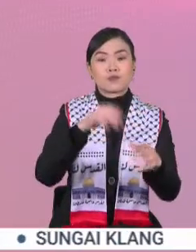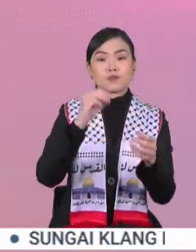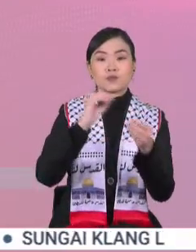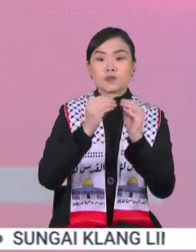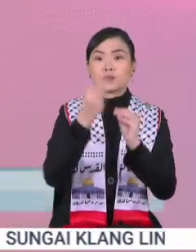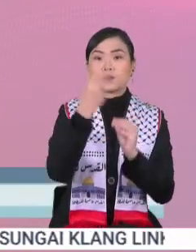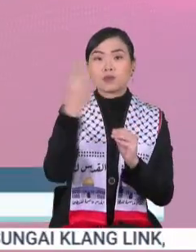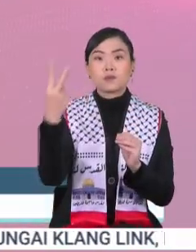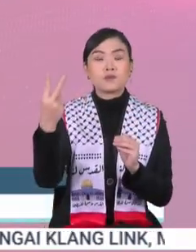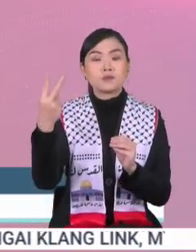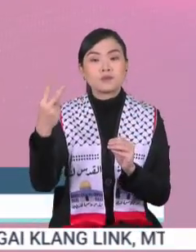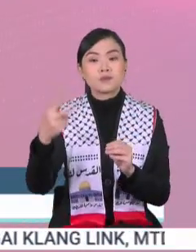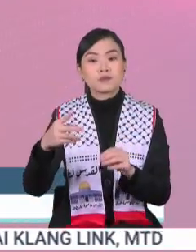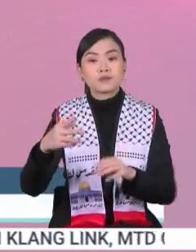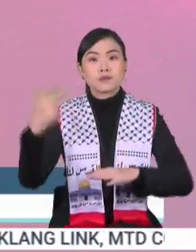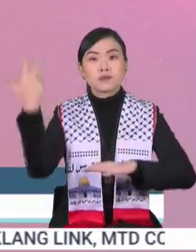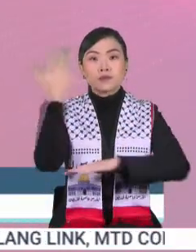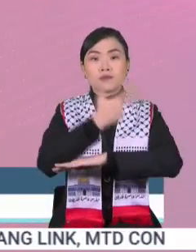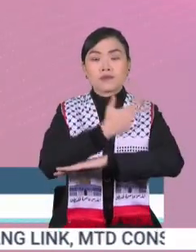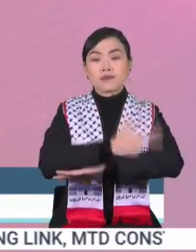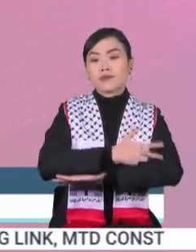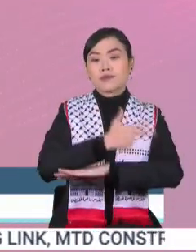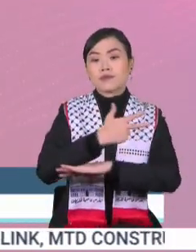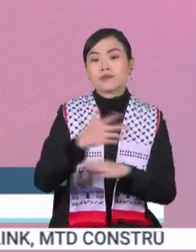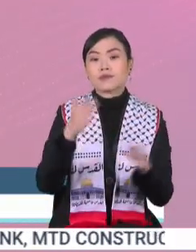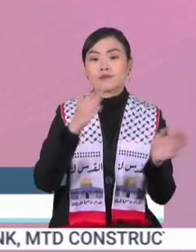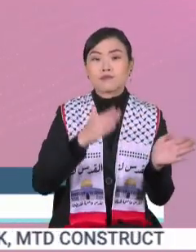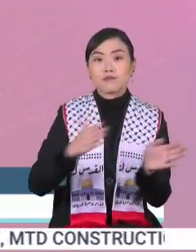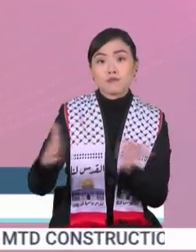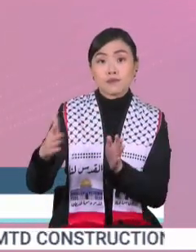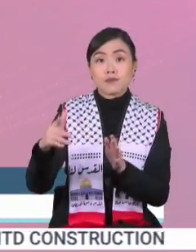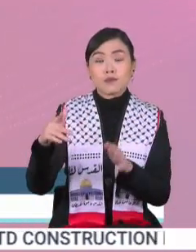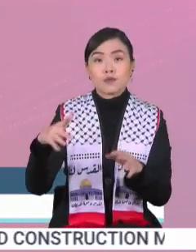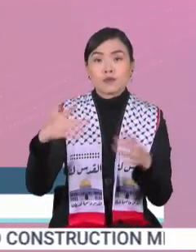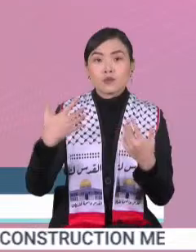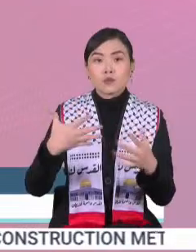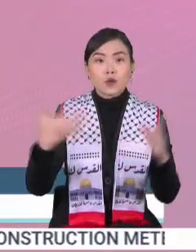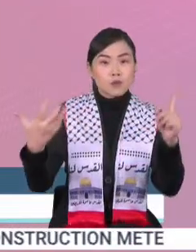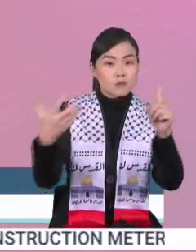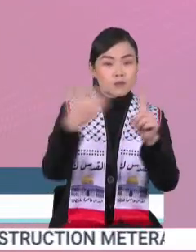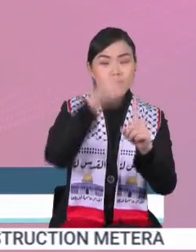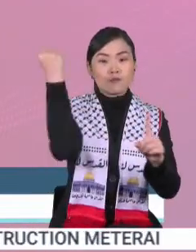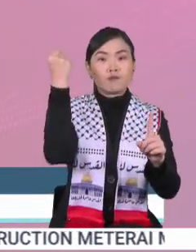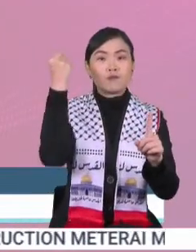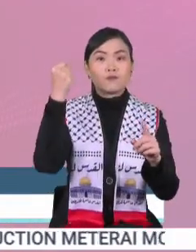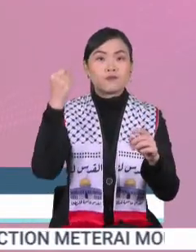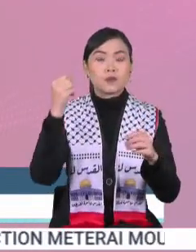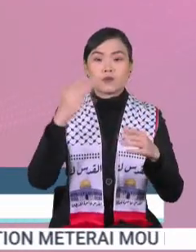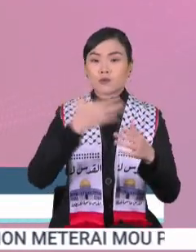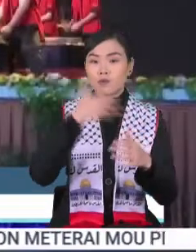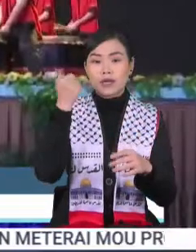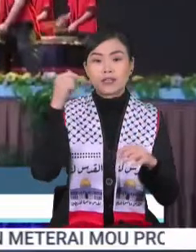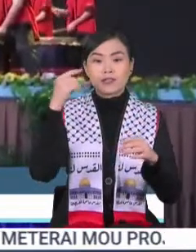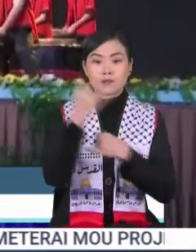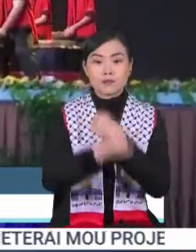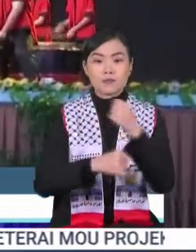3 hari di alustar itu bagi merebut gelaran juara pasukan pancaragam terbaik peringkat kebangsaan dan antarabangsa